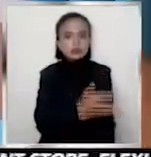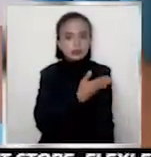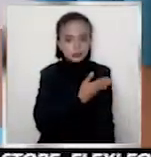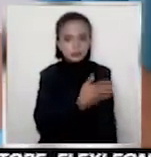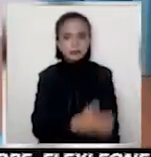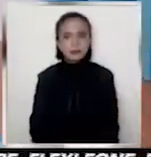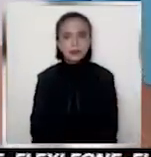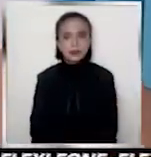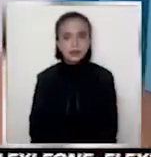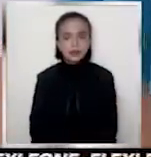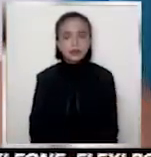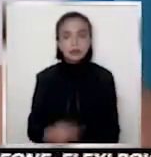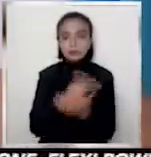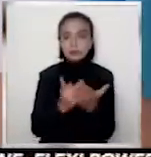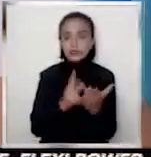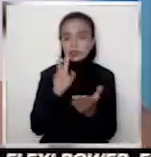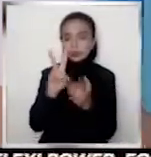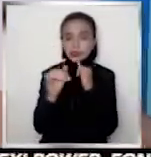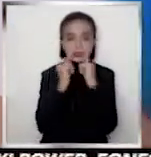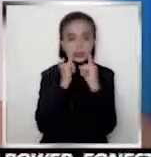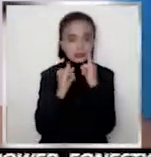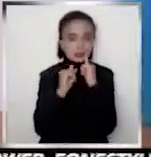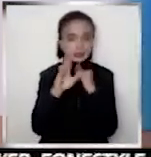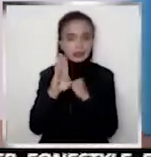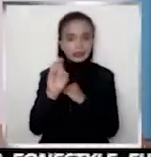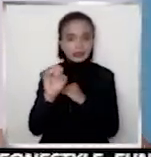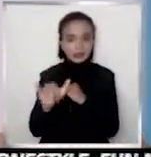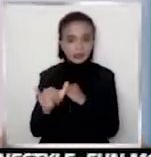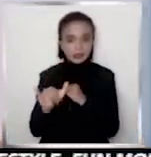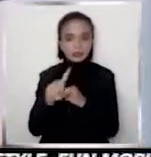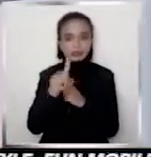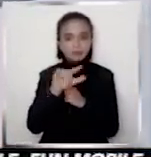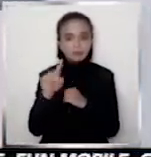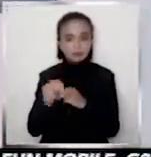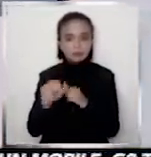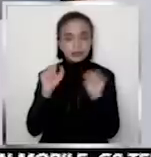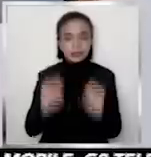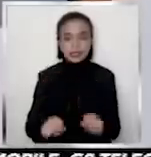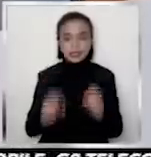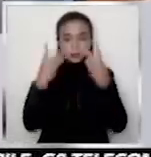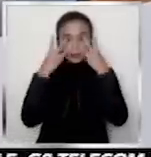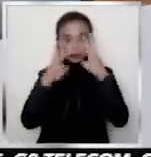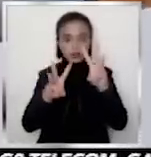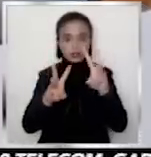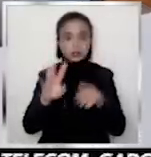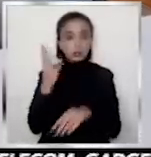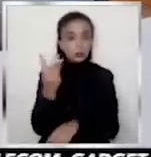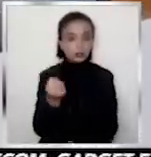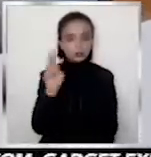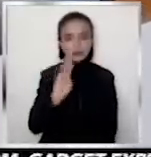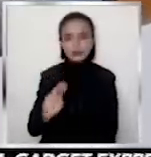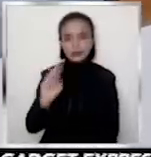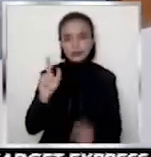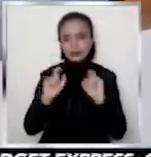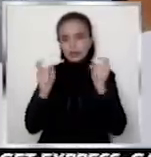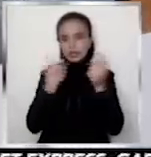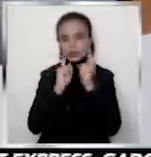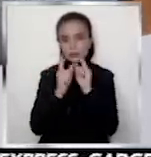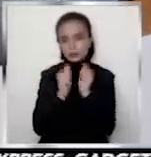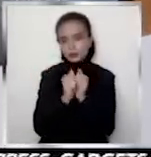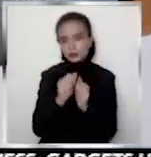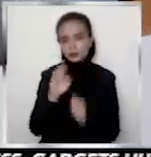2 ng interview ni Tito Boy kay Liza mapapanood sa Lunes sa Fast Talk with Boy Abunda.